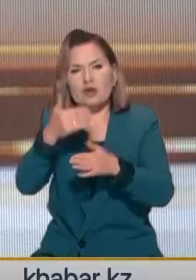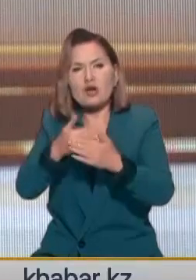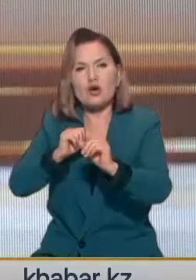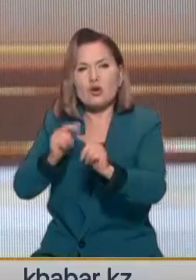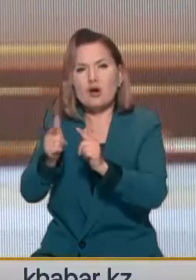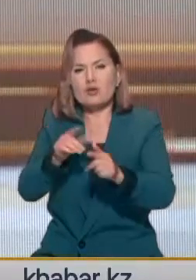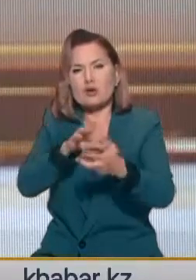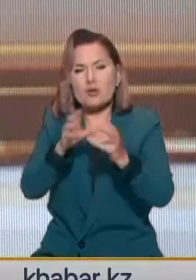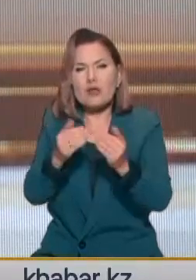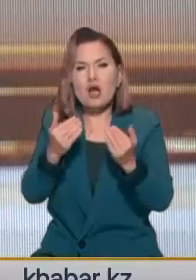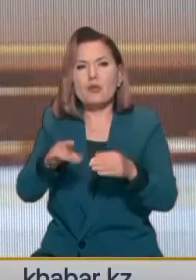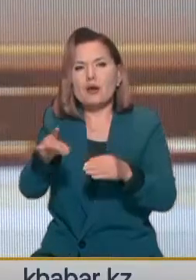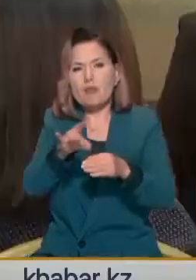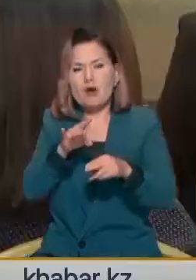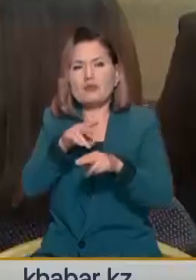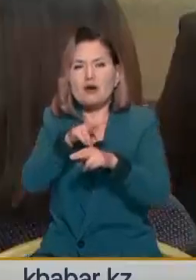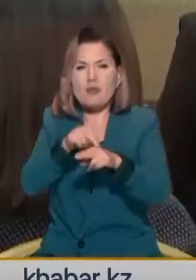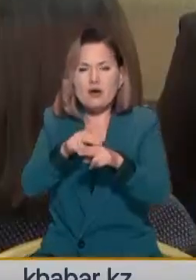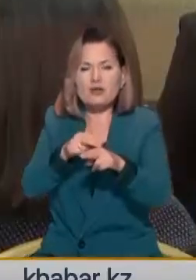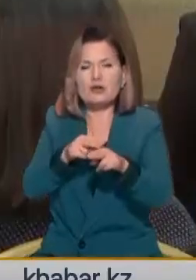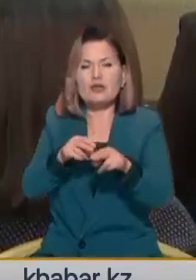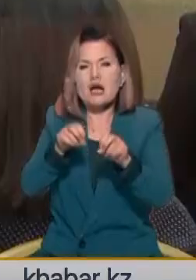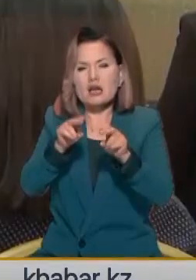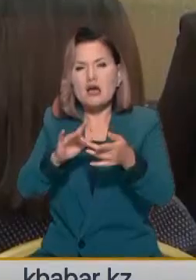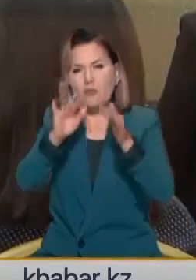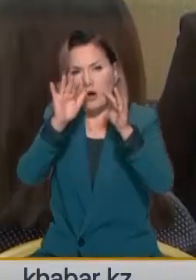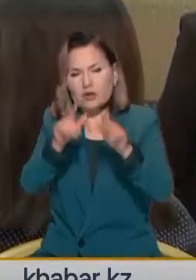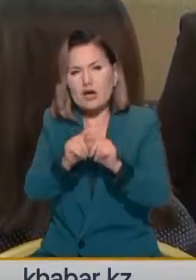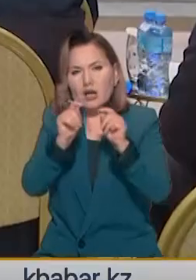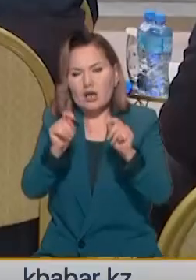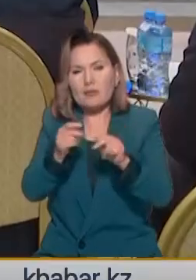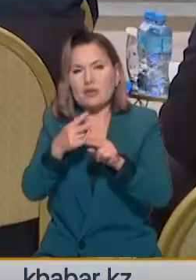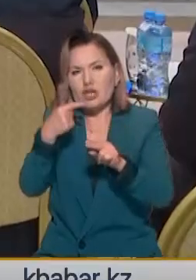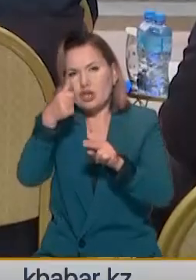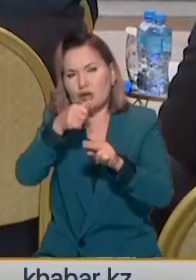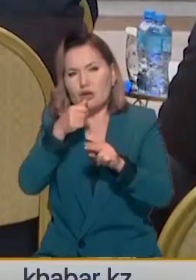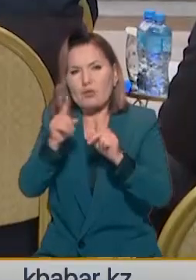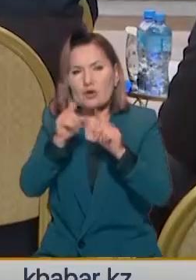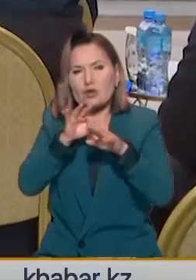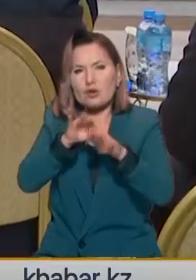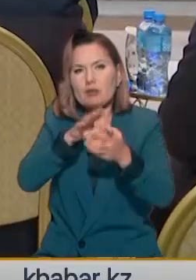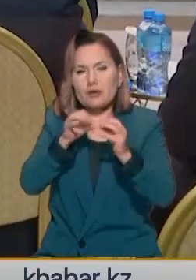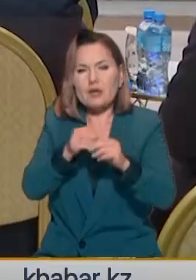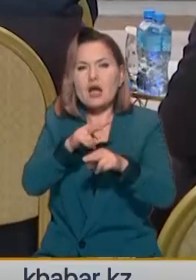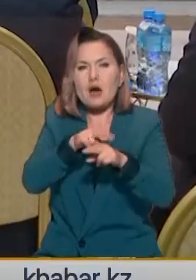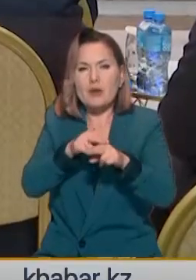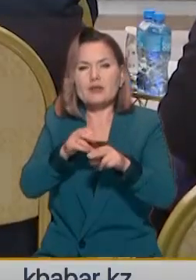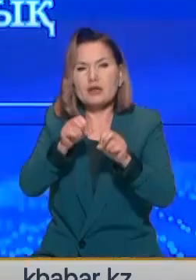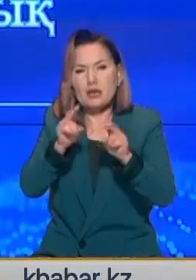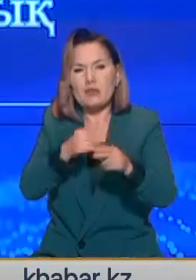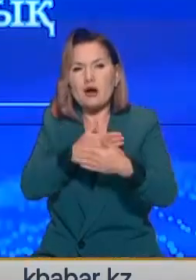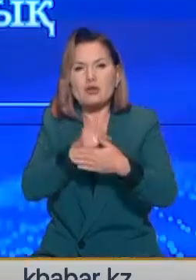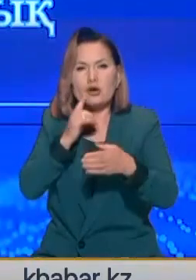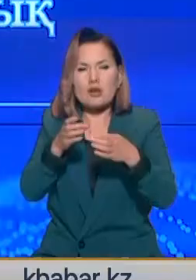алдалынды. Бұл туралы бүгін республикалық алаяқ нет жобасының 2 жылдық жұмысын қорытындылау жиынында айтылды. Құқық қорғау органдар мен